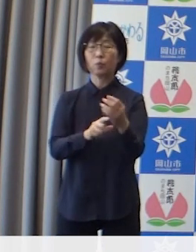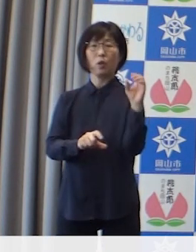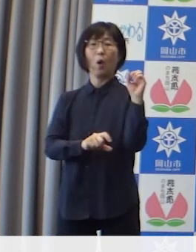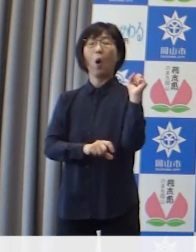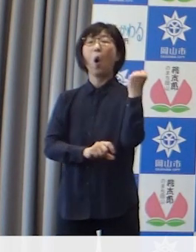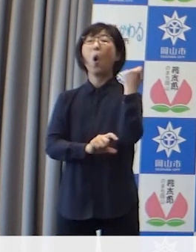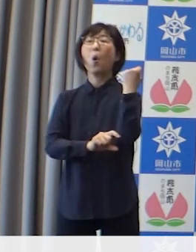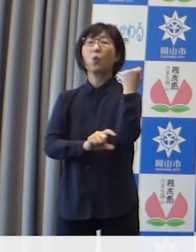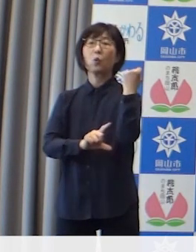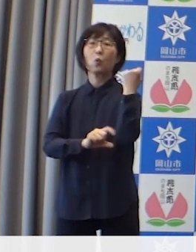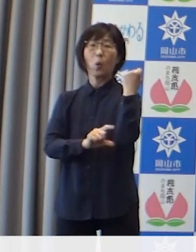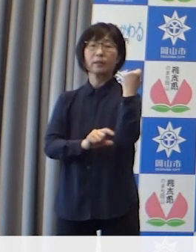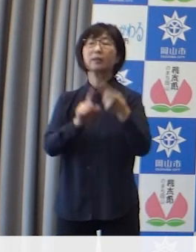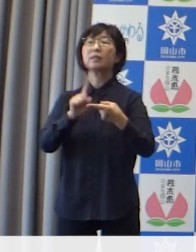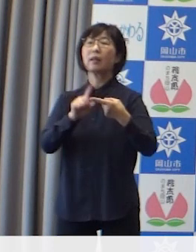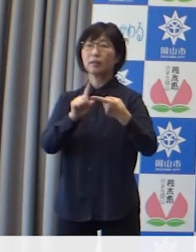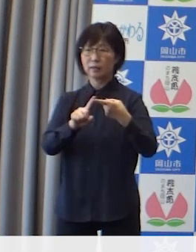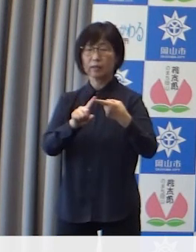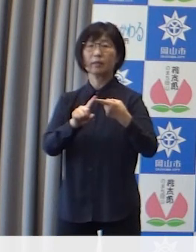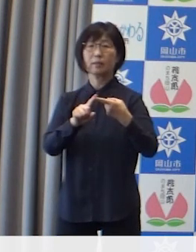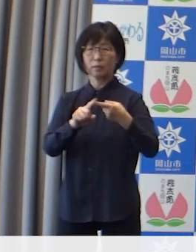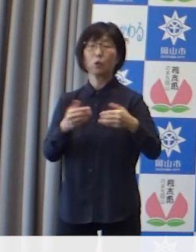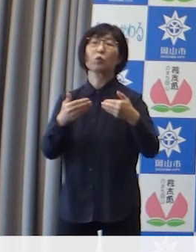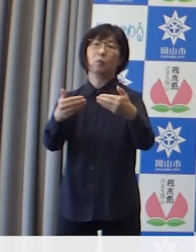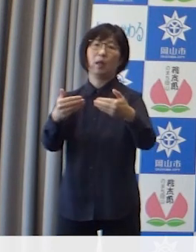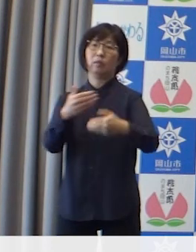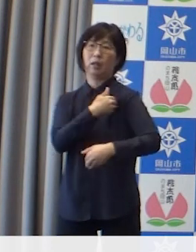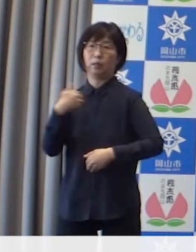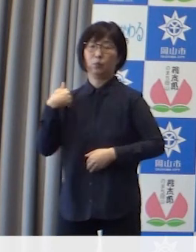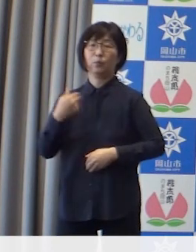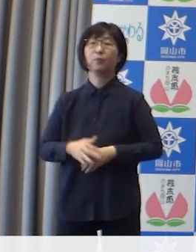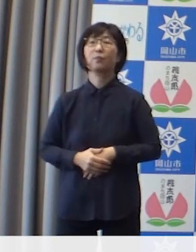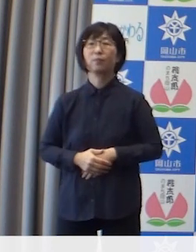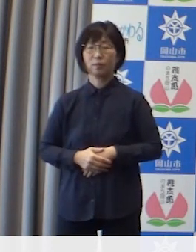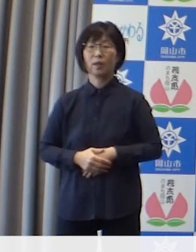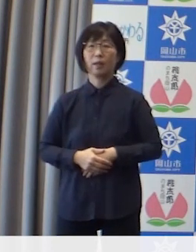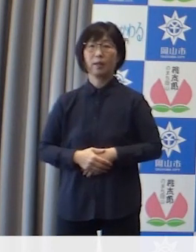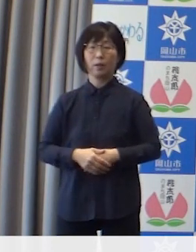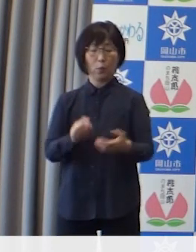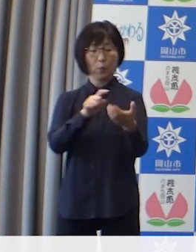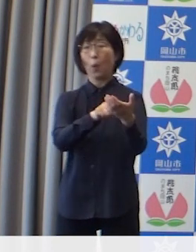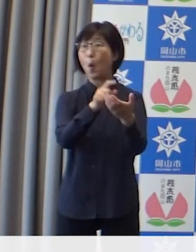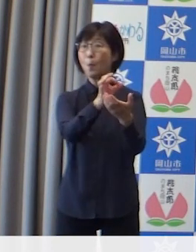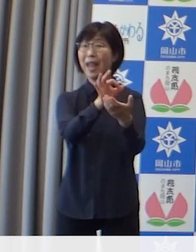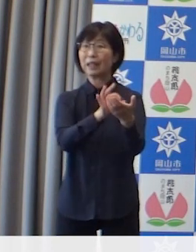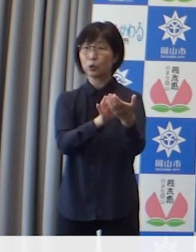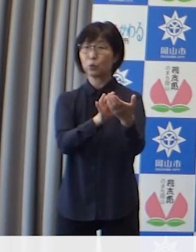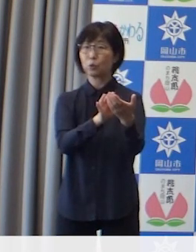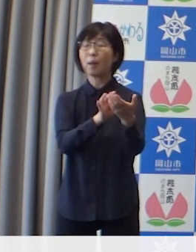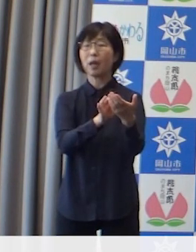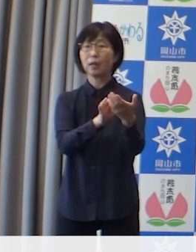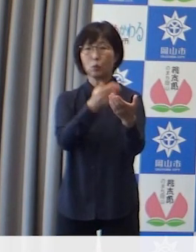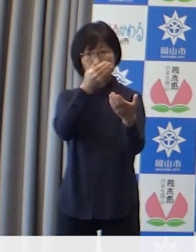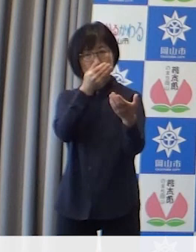持管理も可能になります。3つ目はメニュー画面の充実であります